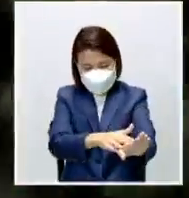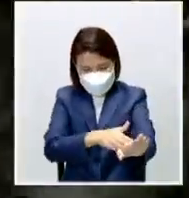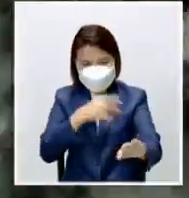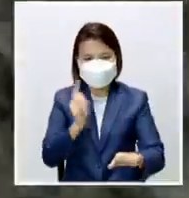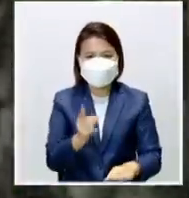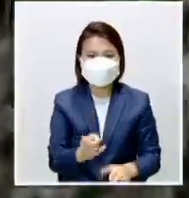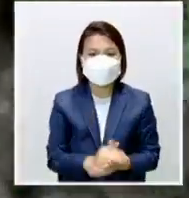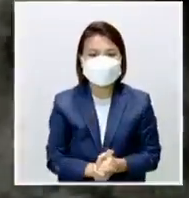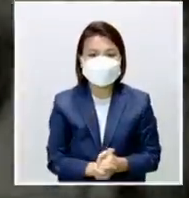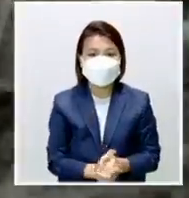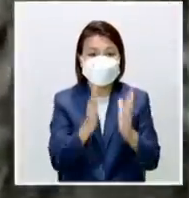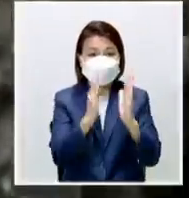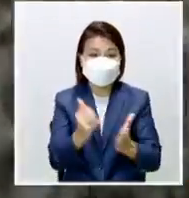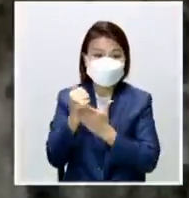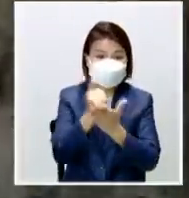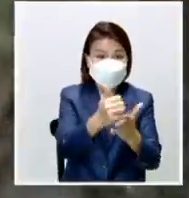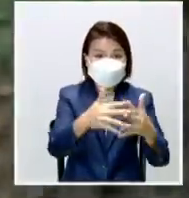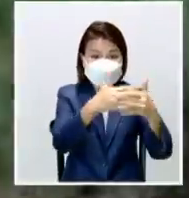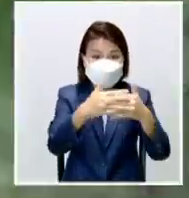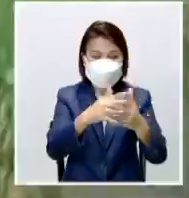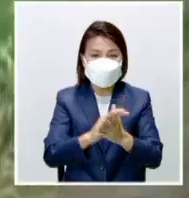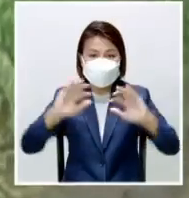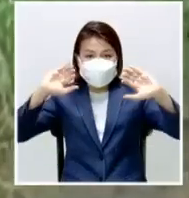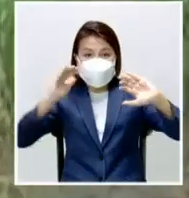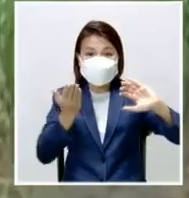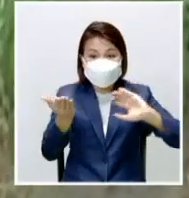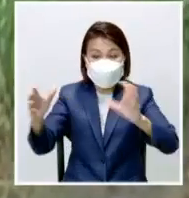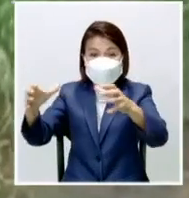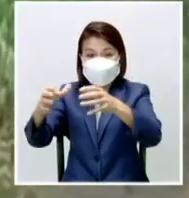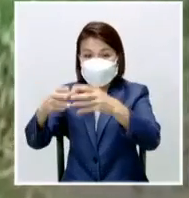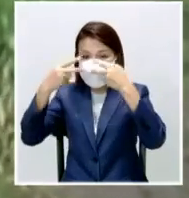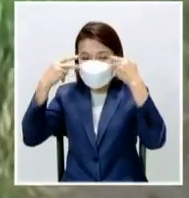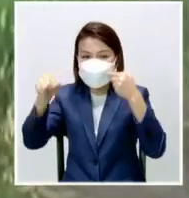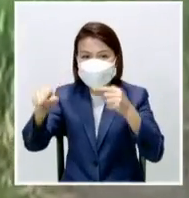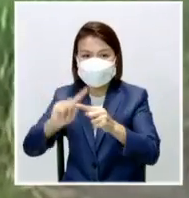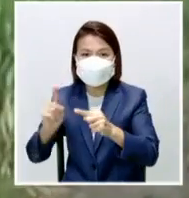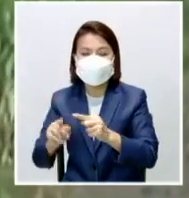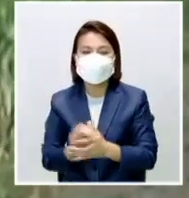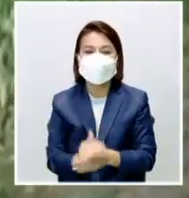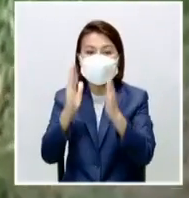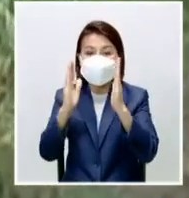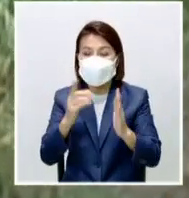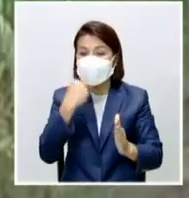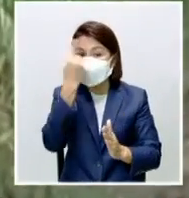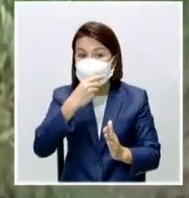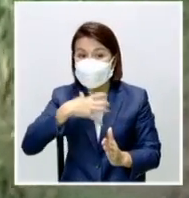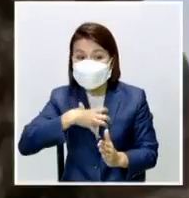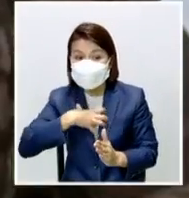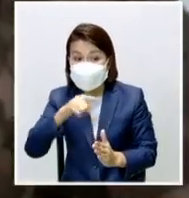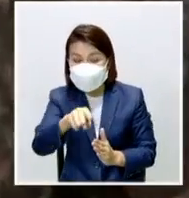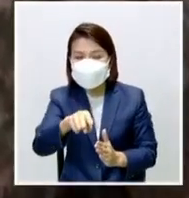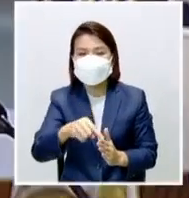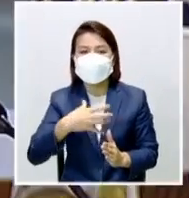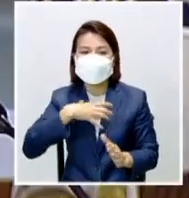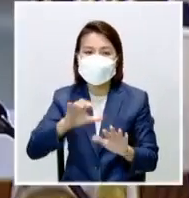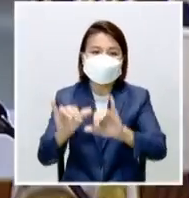างประเทศสหรัฐเผยว่ารัฐบาลกำลังขอให้กลุ่มตาลิบันยอมให้คนที่ต้องการออกจากอัฟกานิสถานออกไปได้อย่างปลอดภัยด้